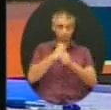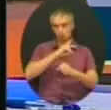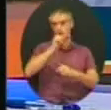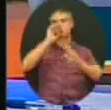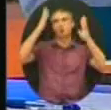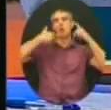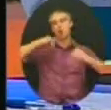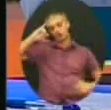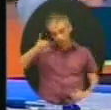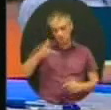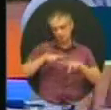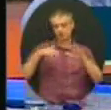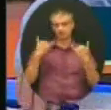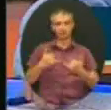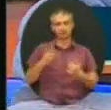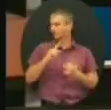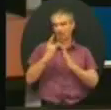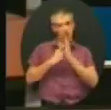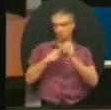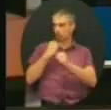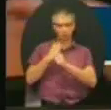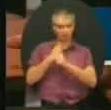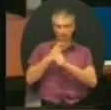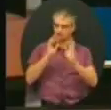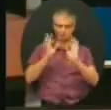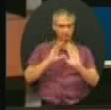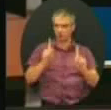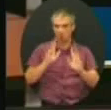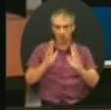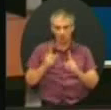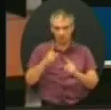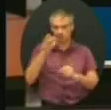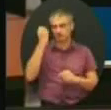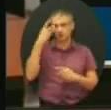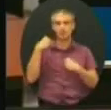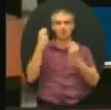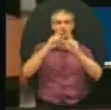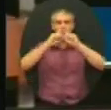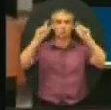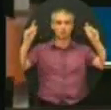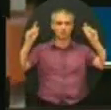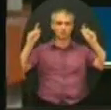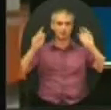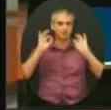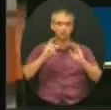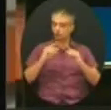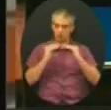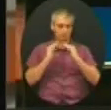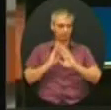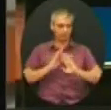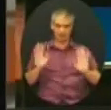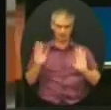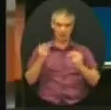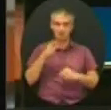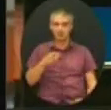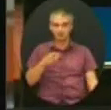אז יכול להיות שזה המצב גם עכשיו. אז תקשיבו, זה לא חוק הג'ובים, זה ממש לא ככה. אתם סתם נתתם כותרת, וזה ממש לא מתאים